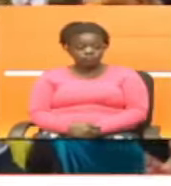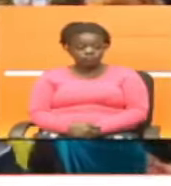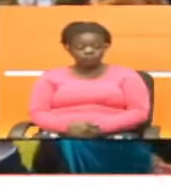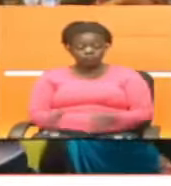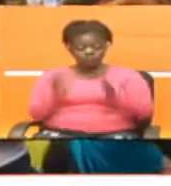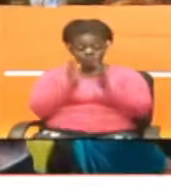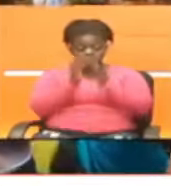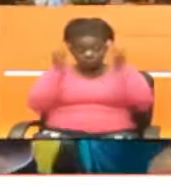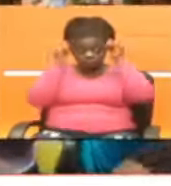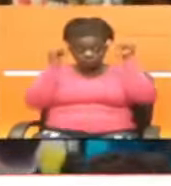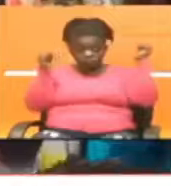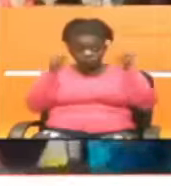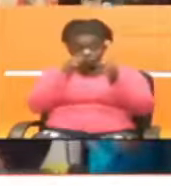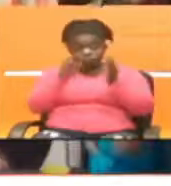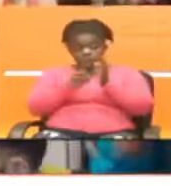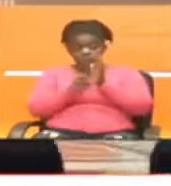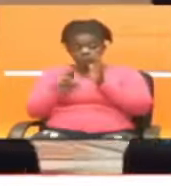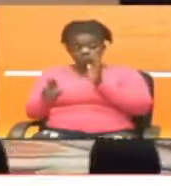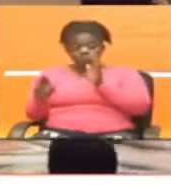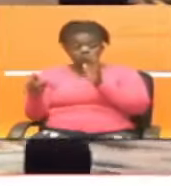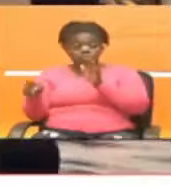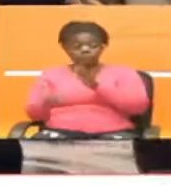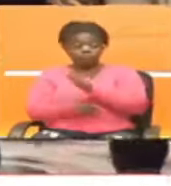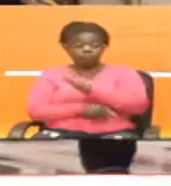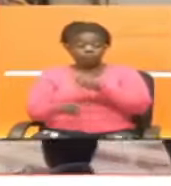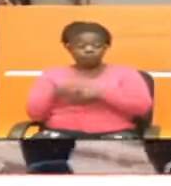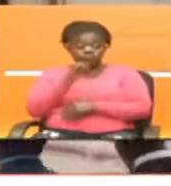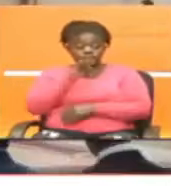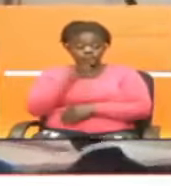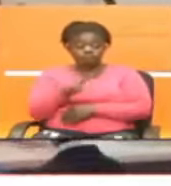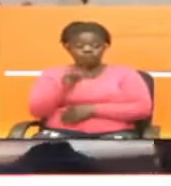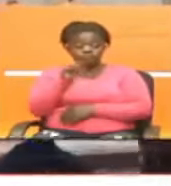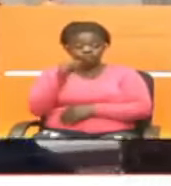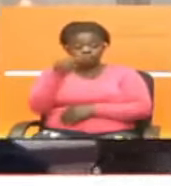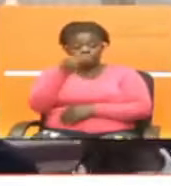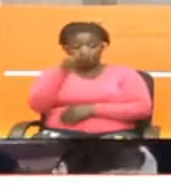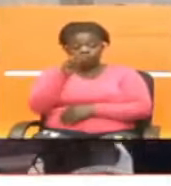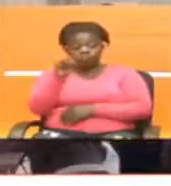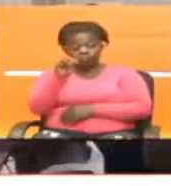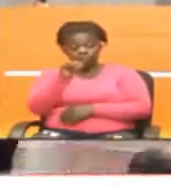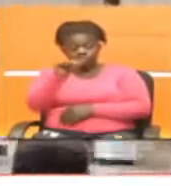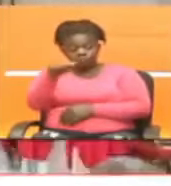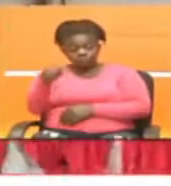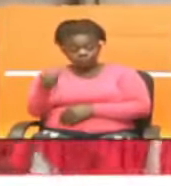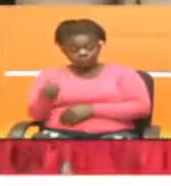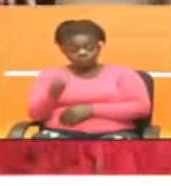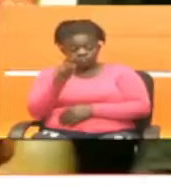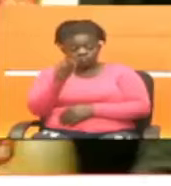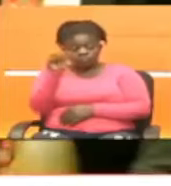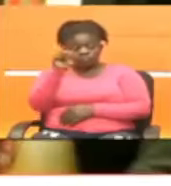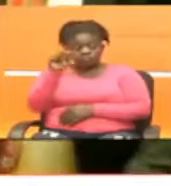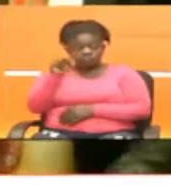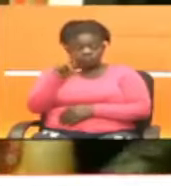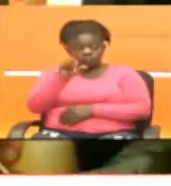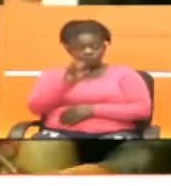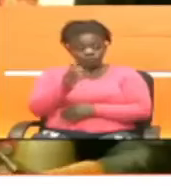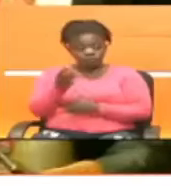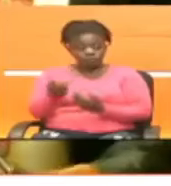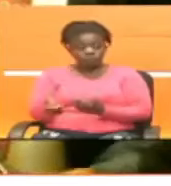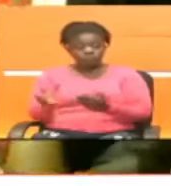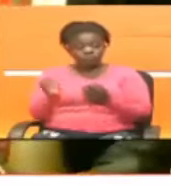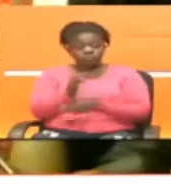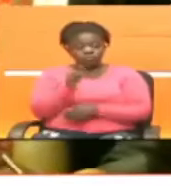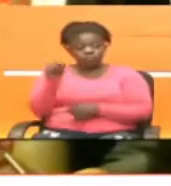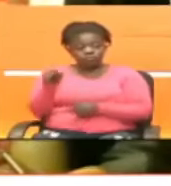Mwomeseni Pulezidenti Yoweri Museveni ajikidde omumyuka wa sipiika Thomas Tayebwa alabadde okuba ne Justine Kasirye Lumumba minisita wa guno naguli mu ofiisa